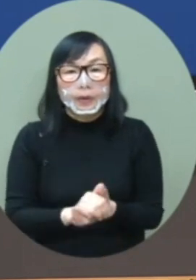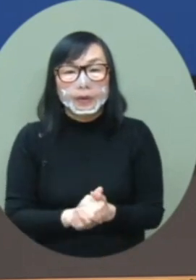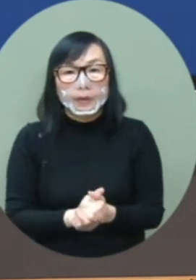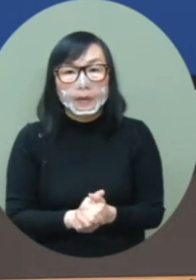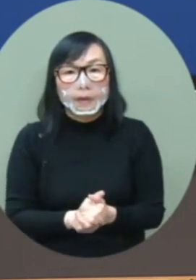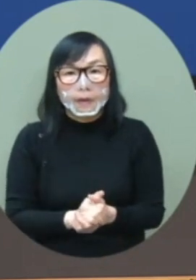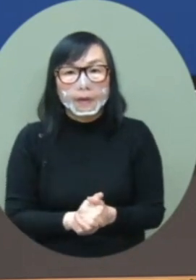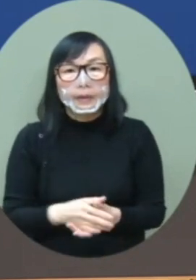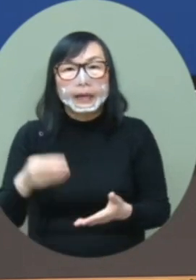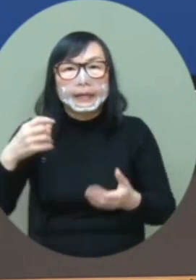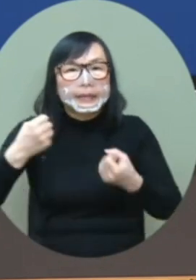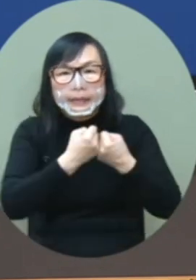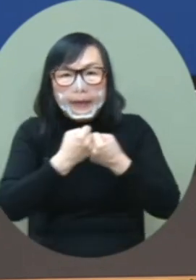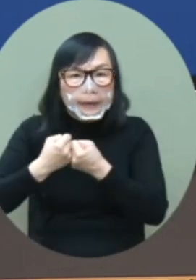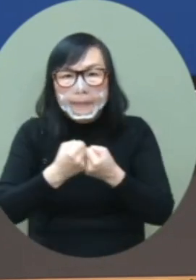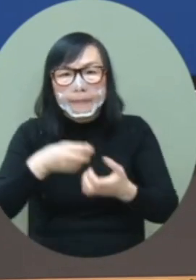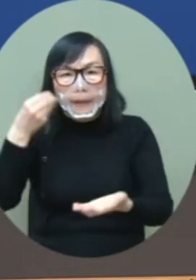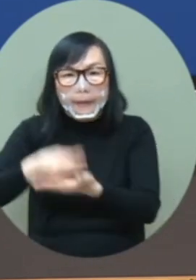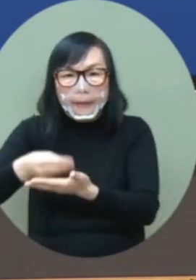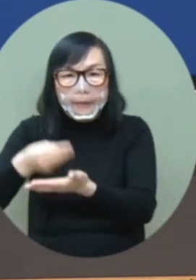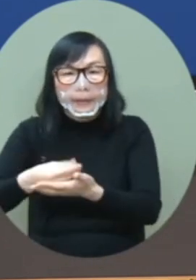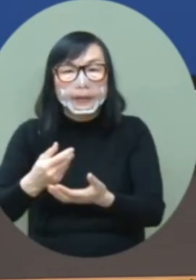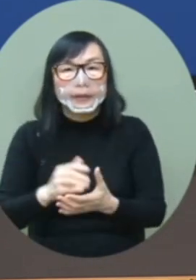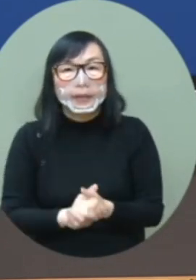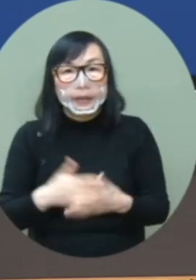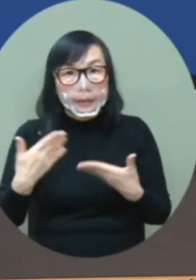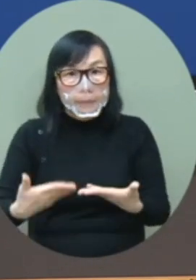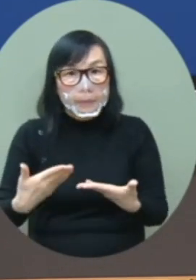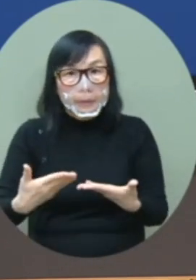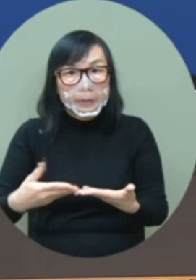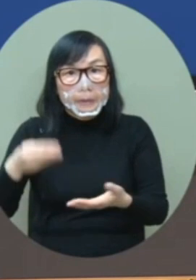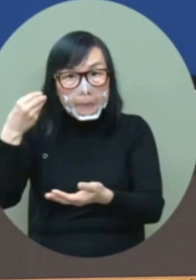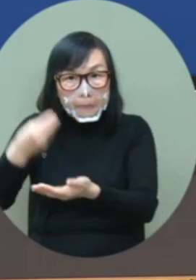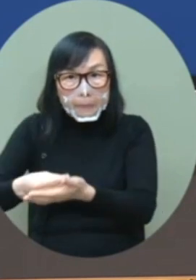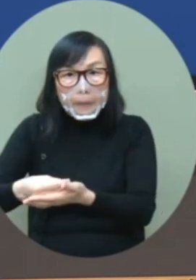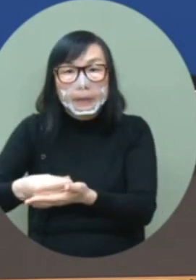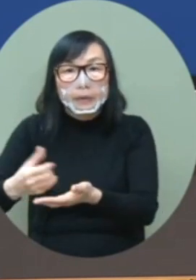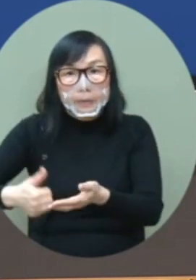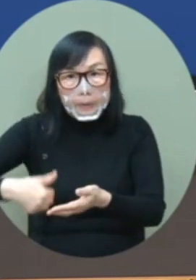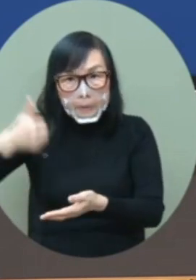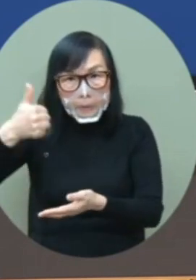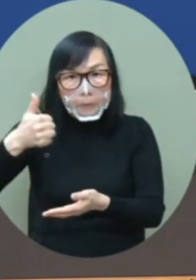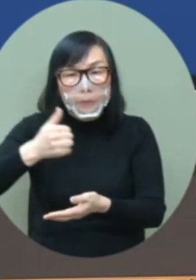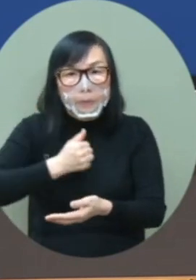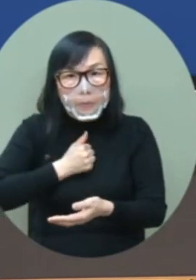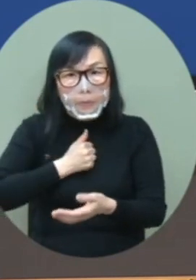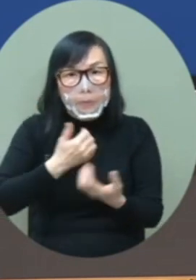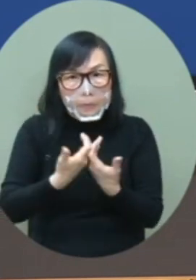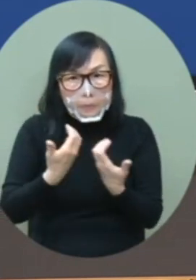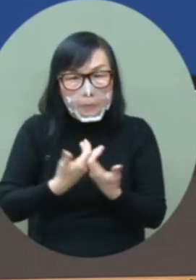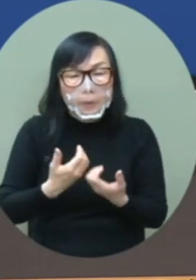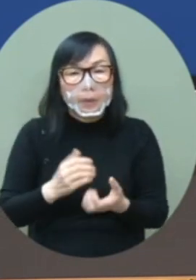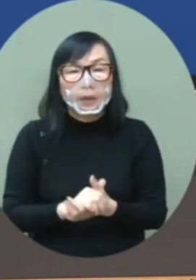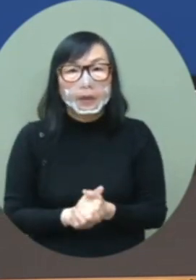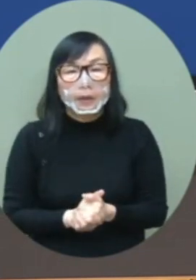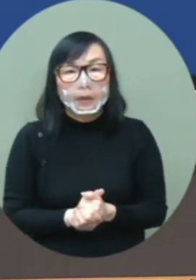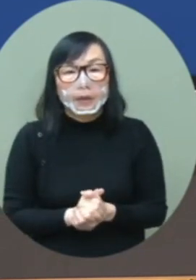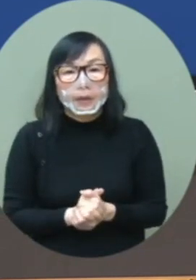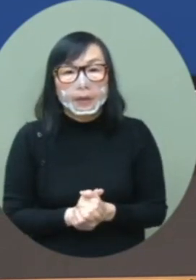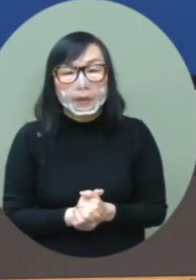去爭買嘅同人嚇。咁所以今次咧係成功購入咗相當足夠嘅數量，咁所